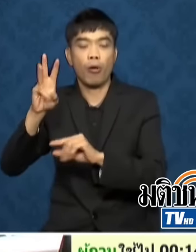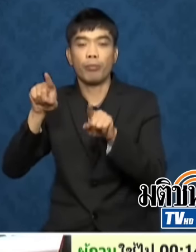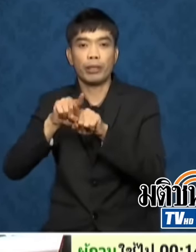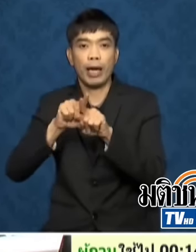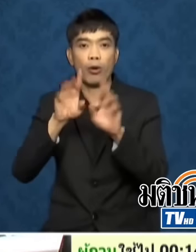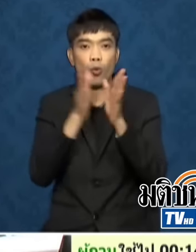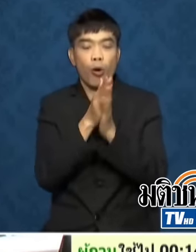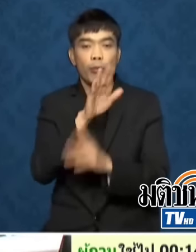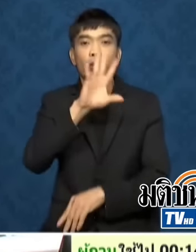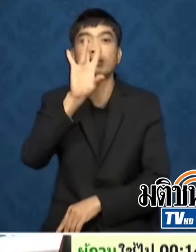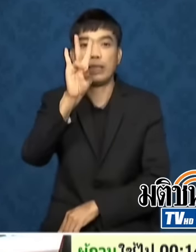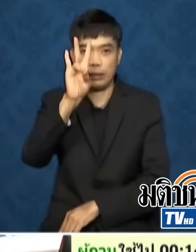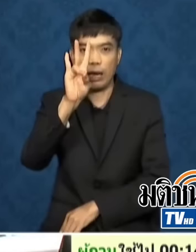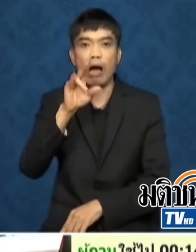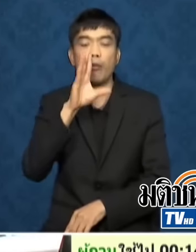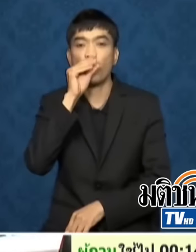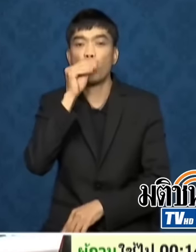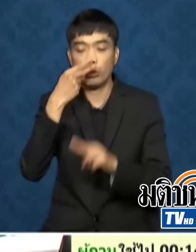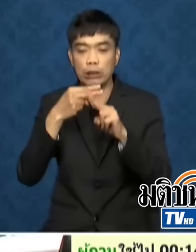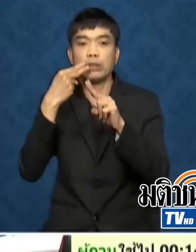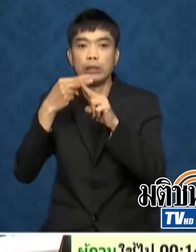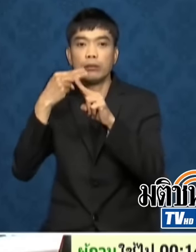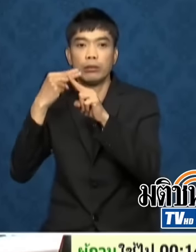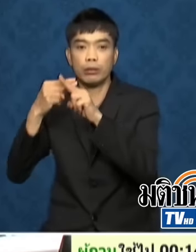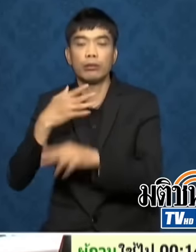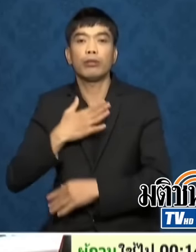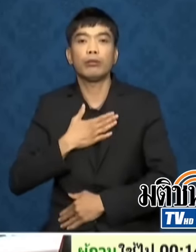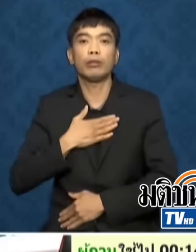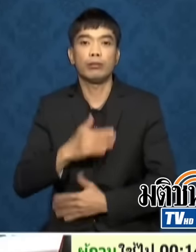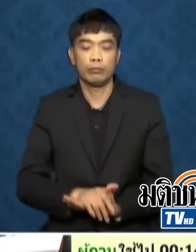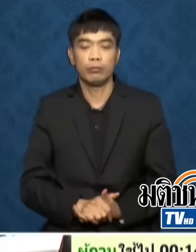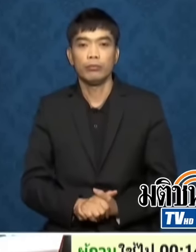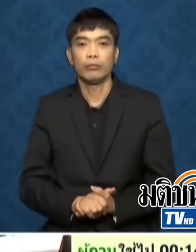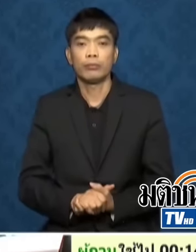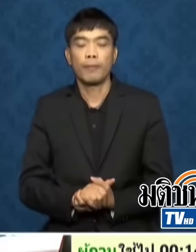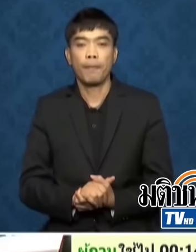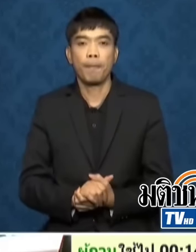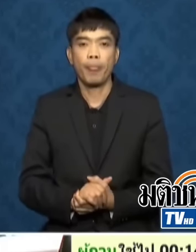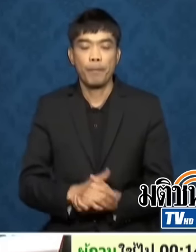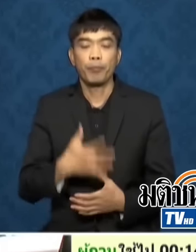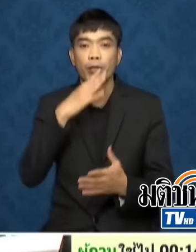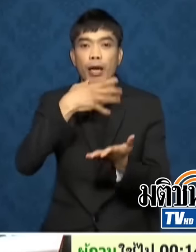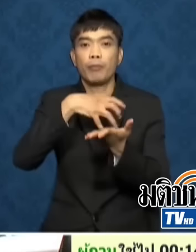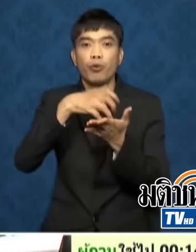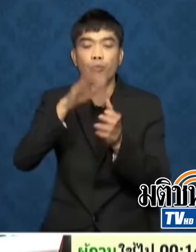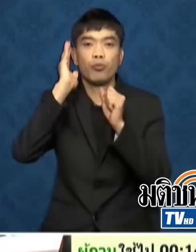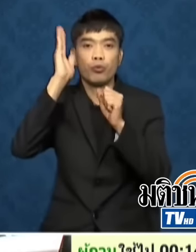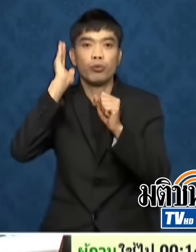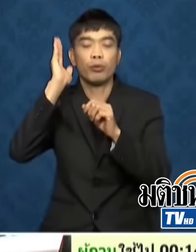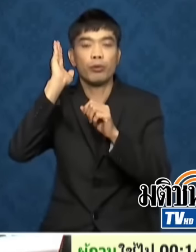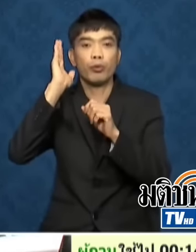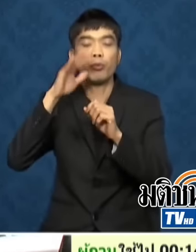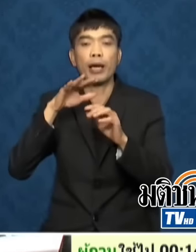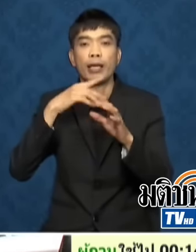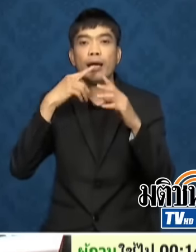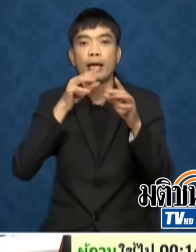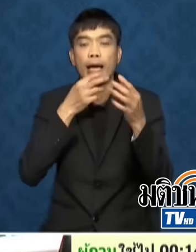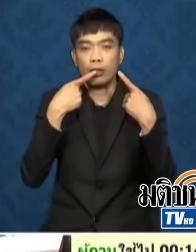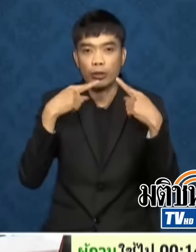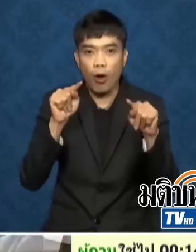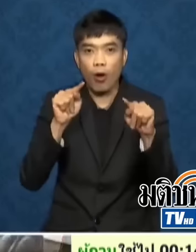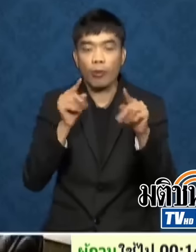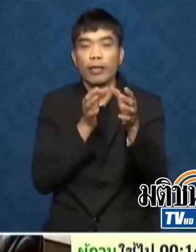งด้วยกันครับท่านประธานครับผมต้องนำเรียนแบบนี้นะครับว่าการอภิปรายหรือการตอบคำถามกระทู้ของท่านรัฐมนตรี